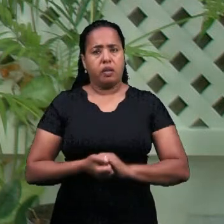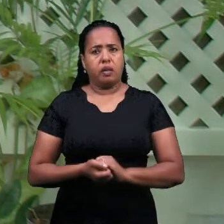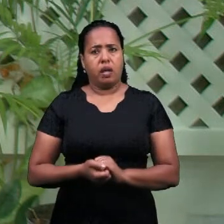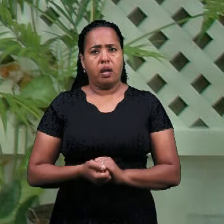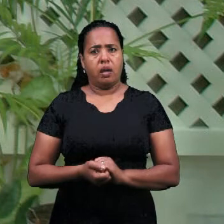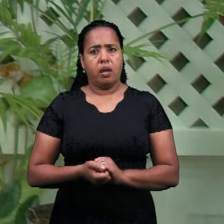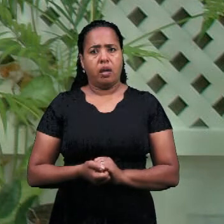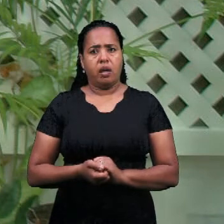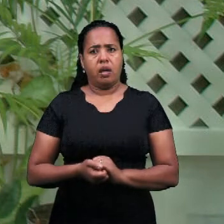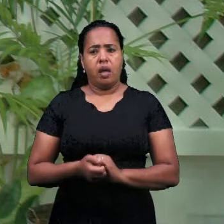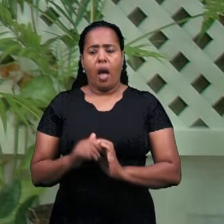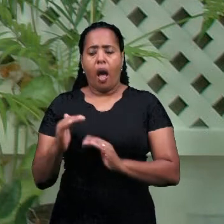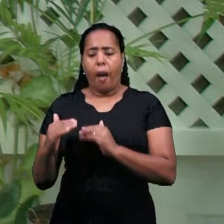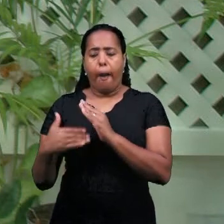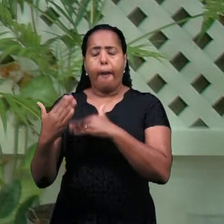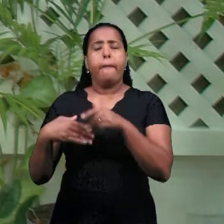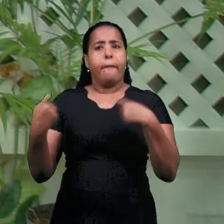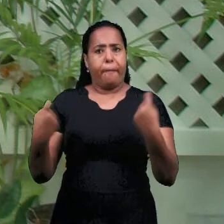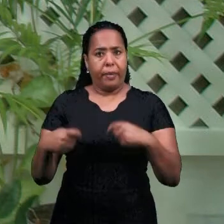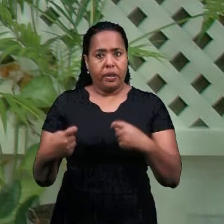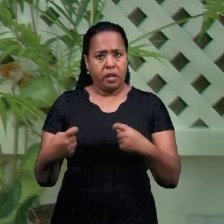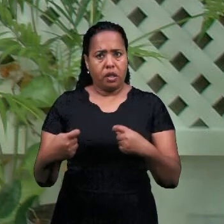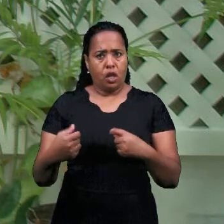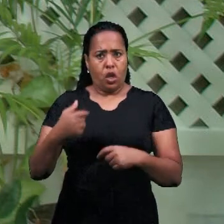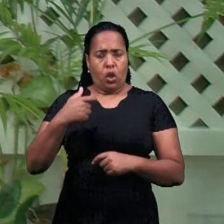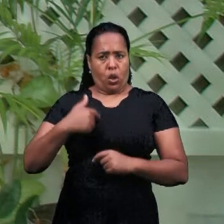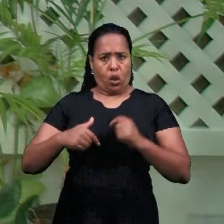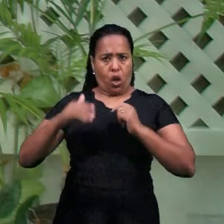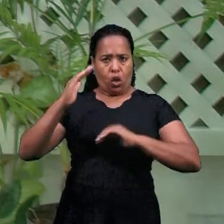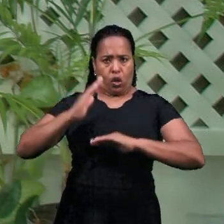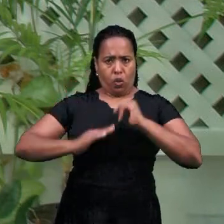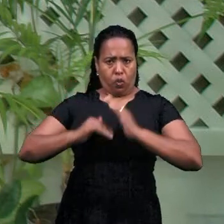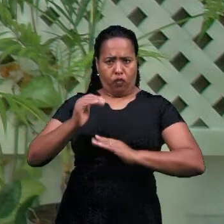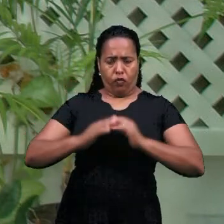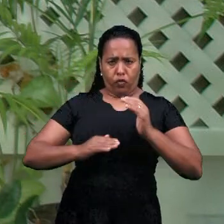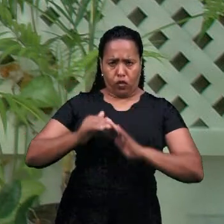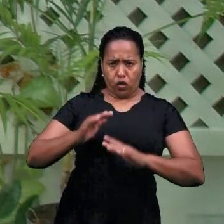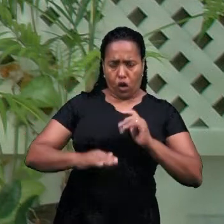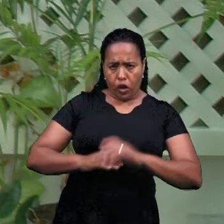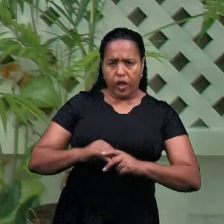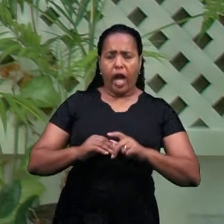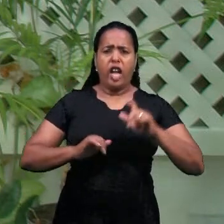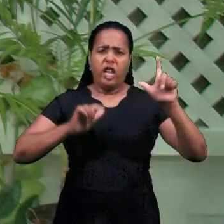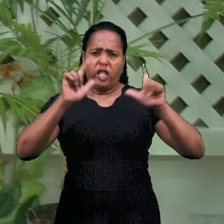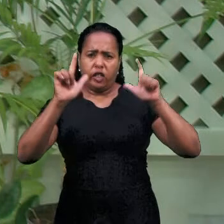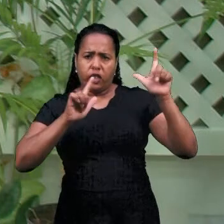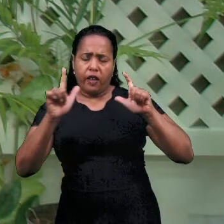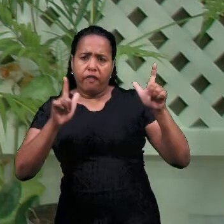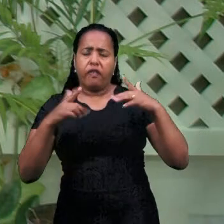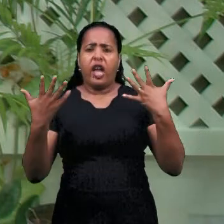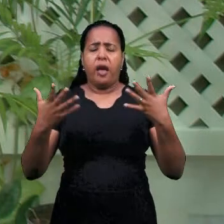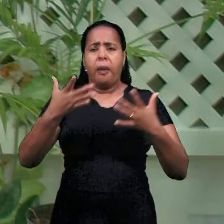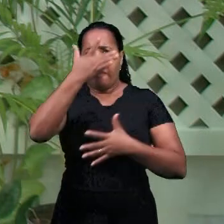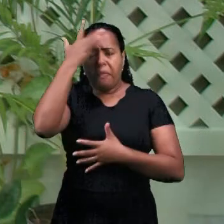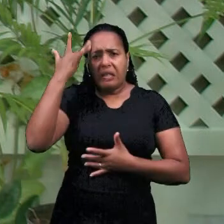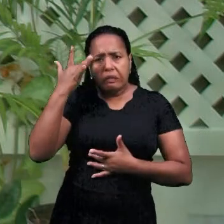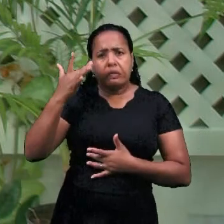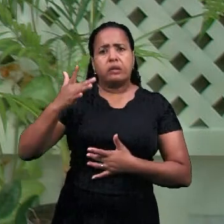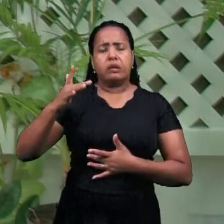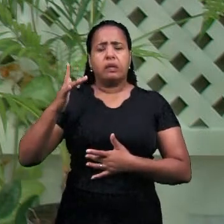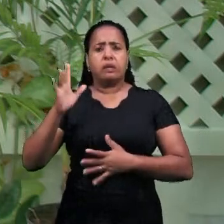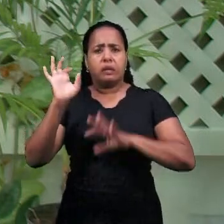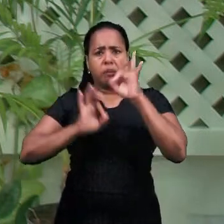Le perfectionnement, nous devons le faire. Nous ne sommes pas professionnels de la télé, des personnes préparées